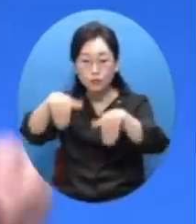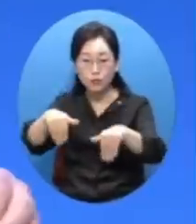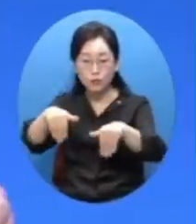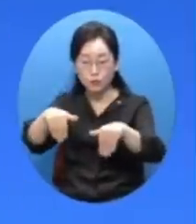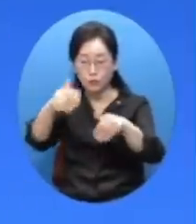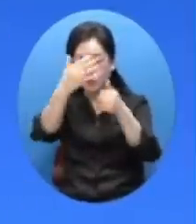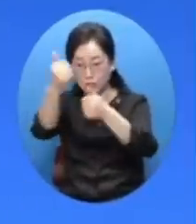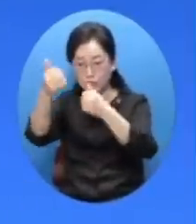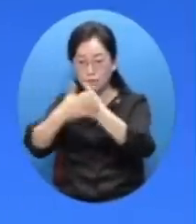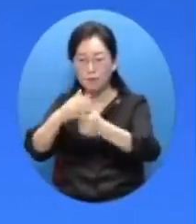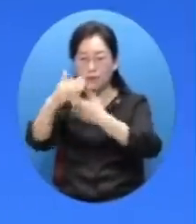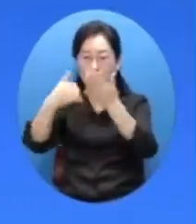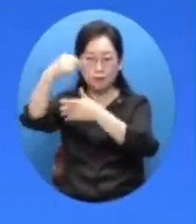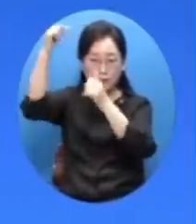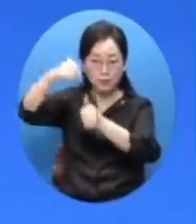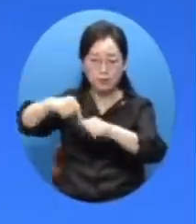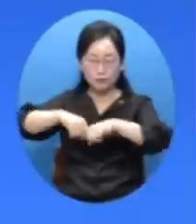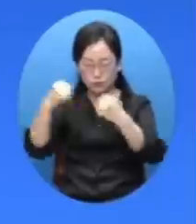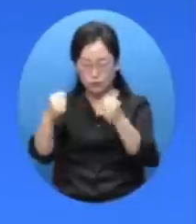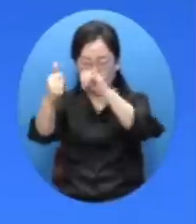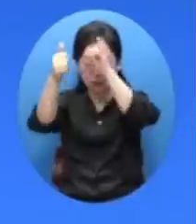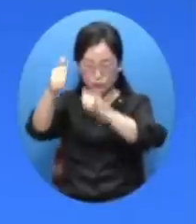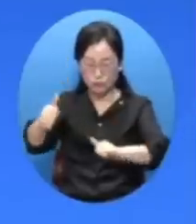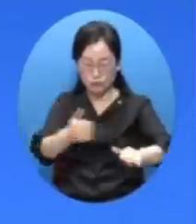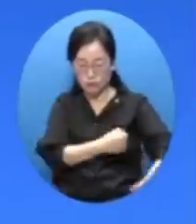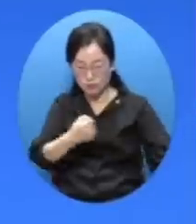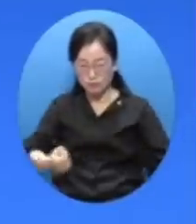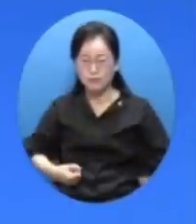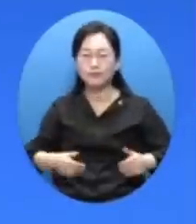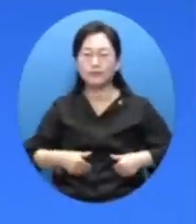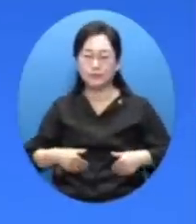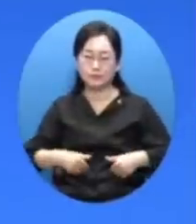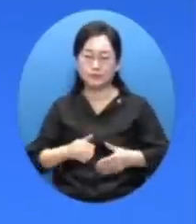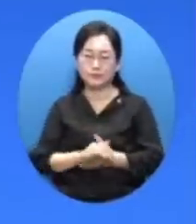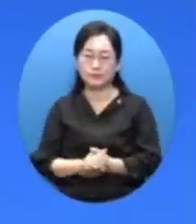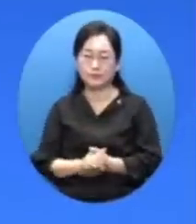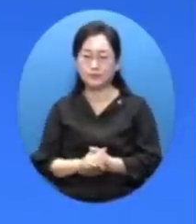무조건 순종해야 되고 하나님 앞에 충성 헌신해야 되는 것입니다.